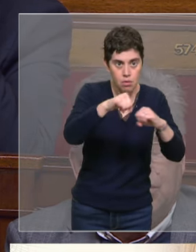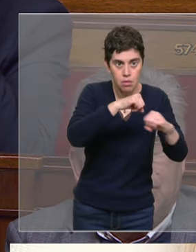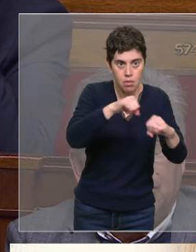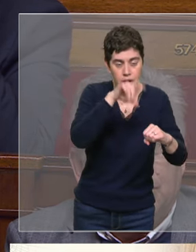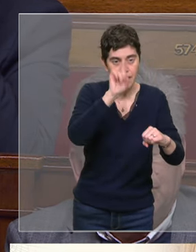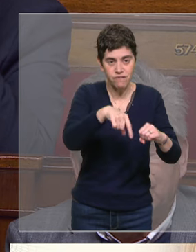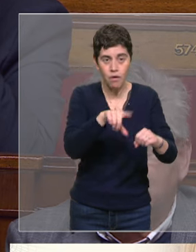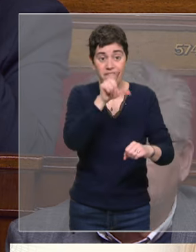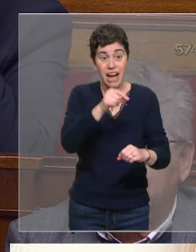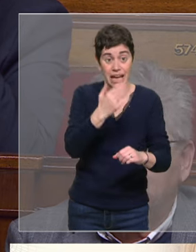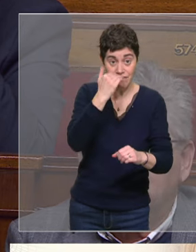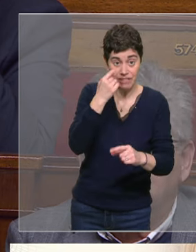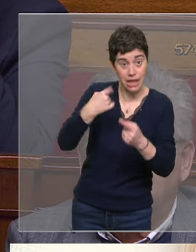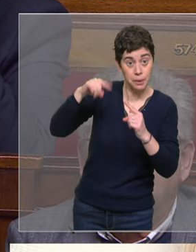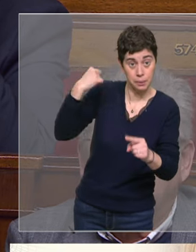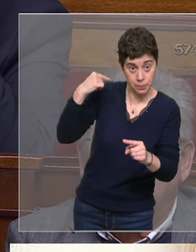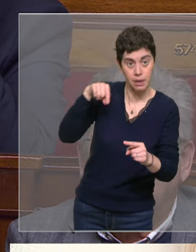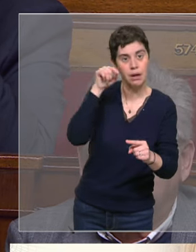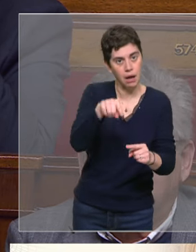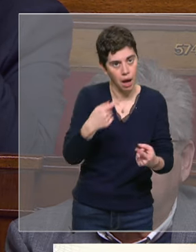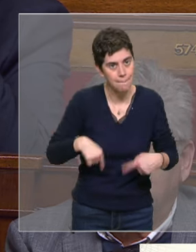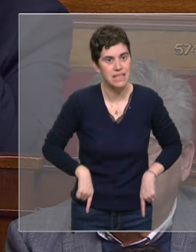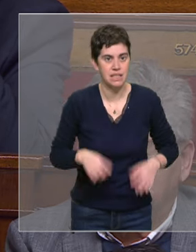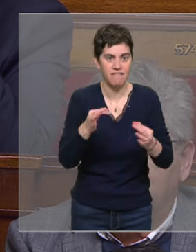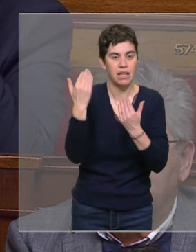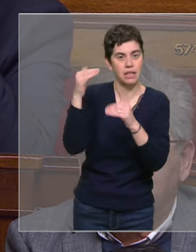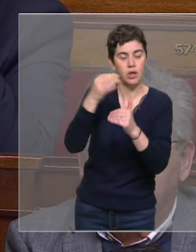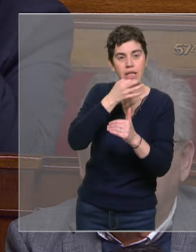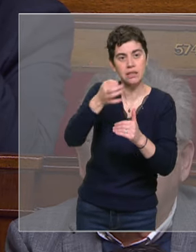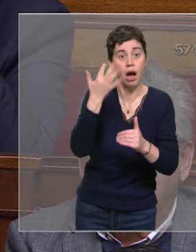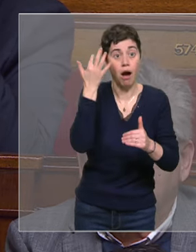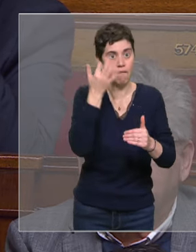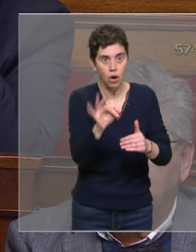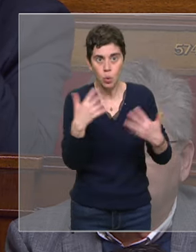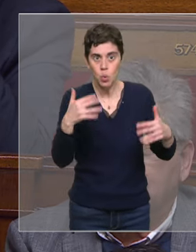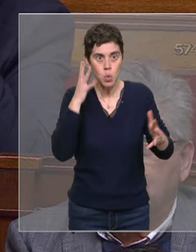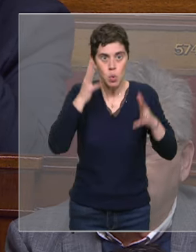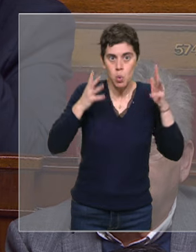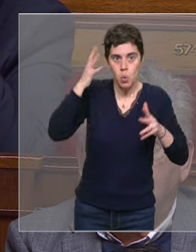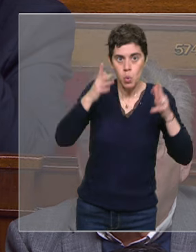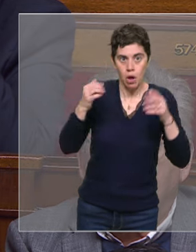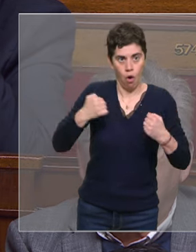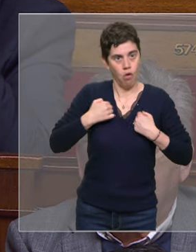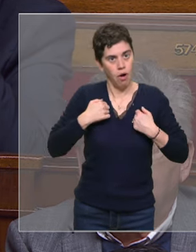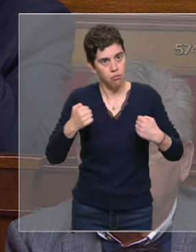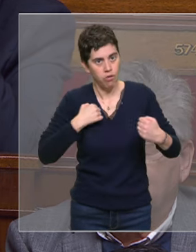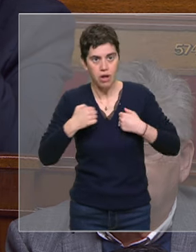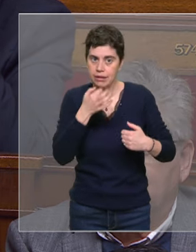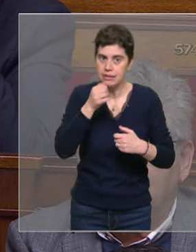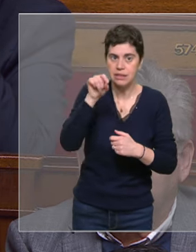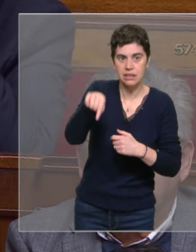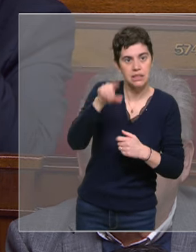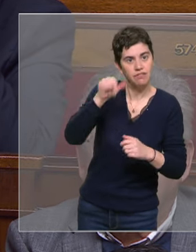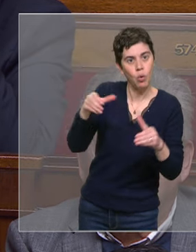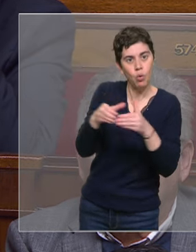communiqué du 20 février dernier pour que le Quai d'Orsay déclare que la France est très préoccupée par la situation et appelle le Rwanda à cesser tout soutien au M23 et à